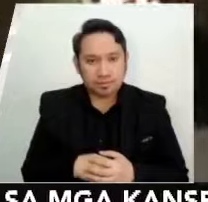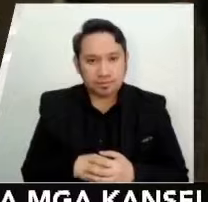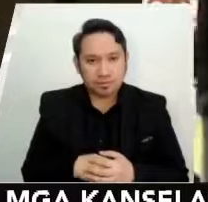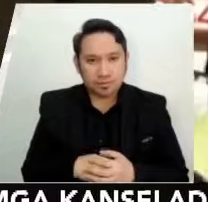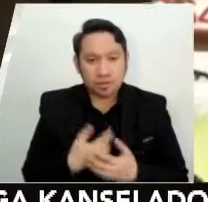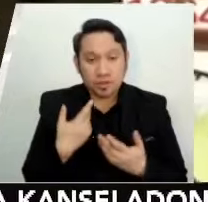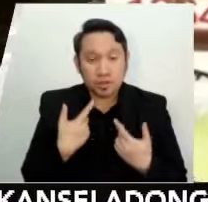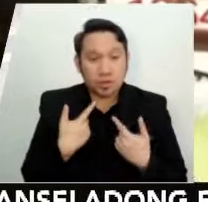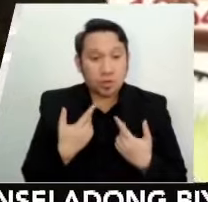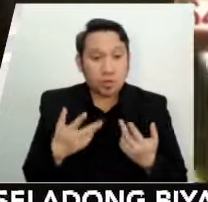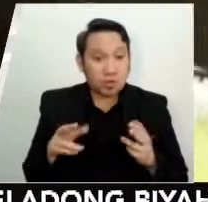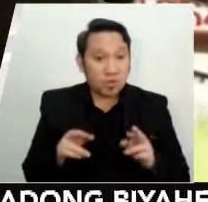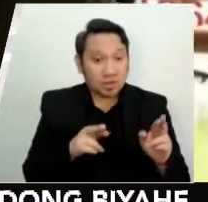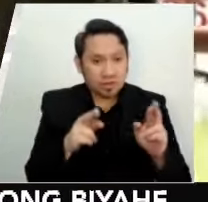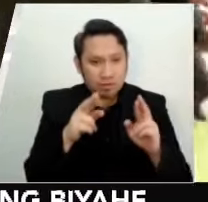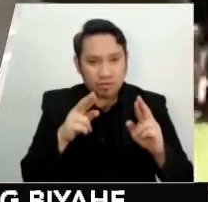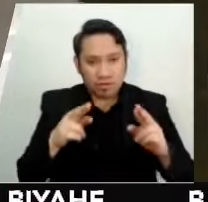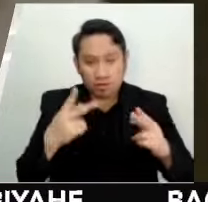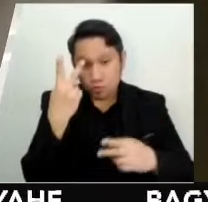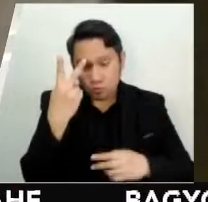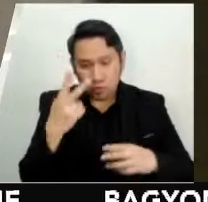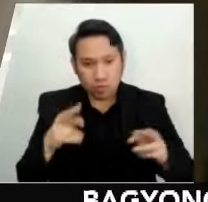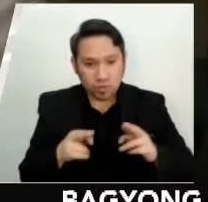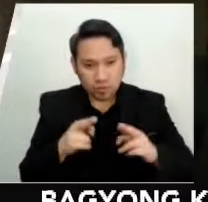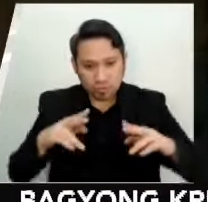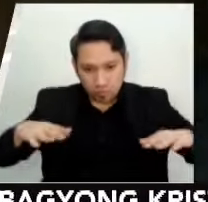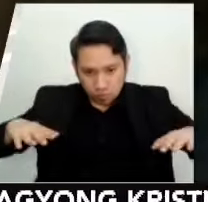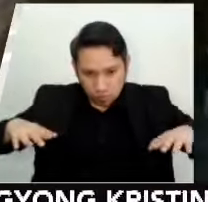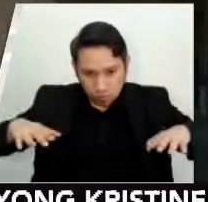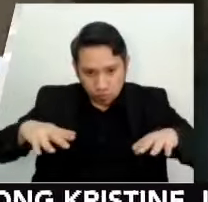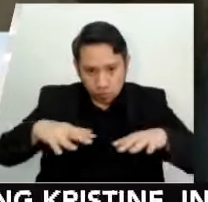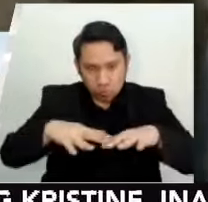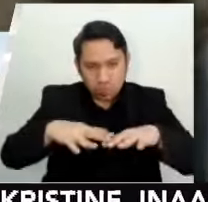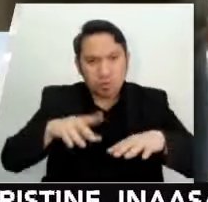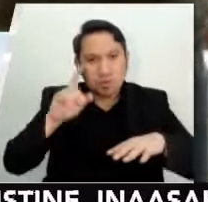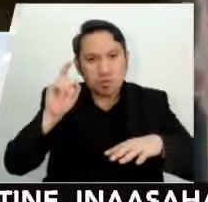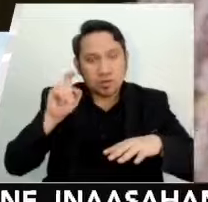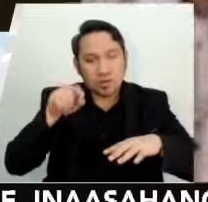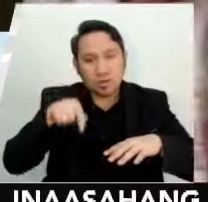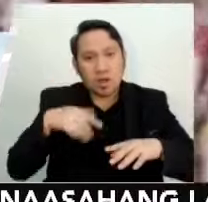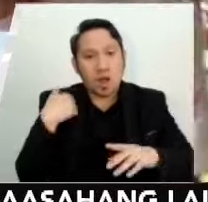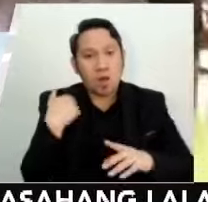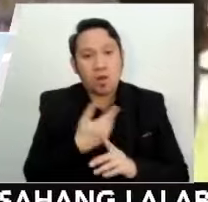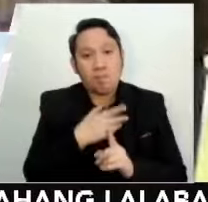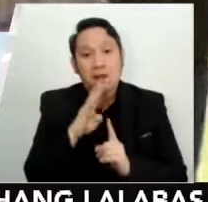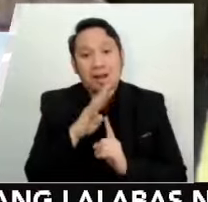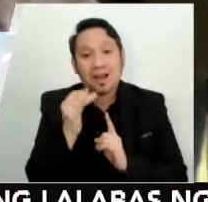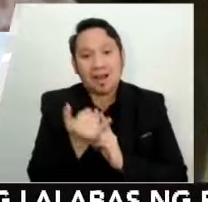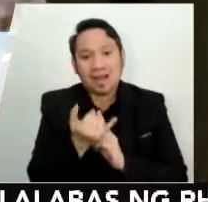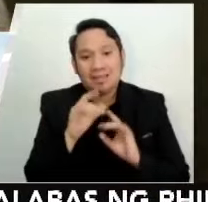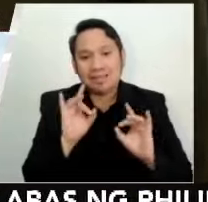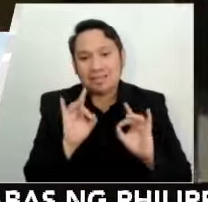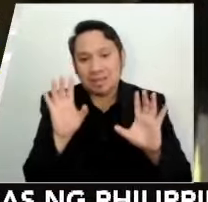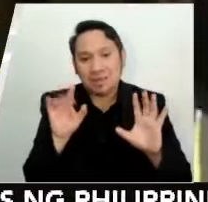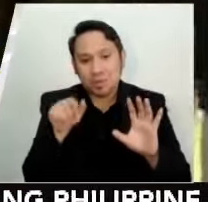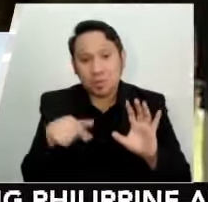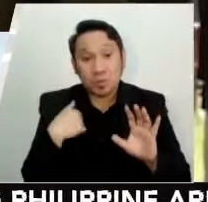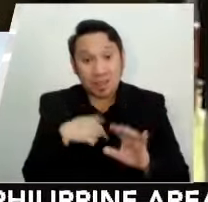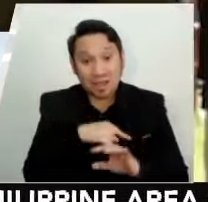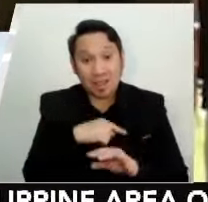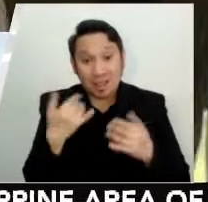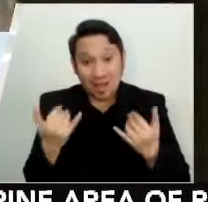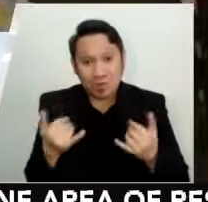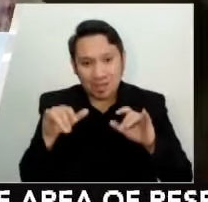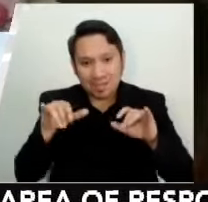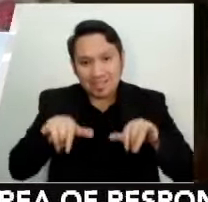River. So yung low-lying barangays namin, very critical na. Kaya nandito kami ngayon sa evacuation center para magbigay na ng